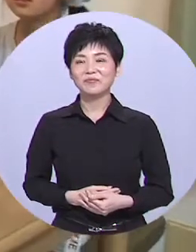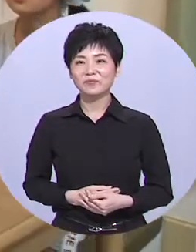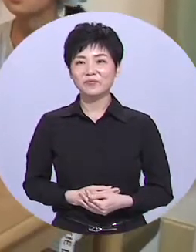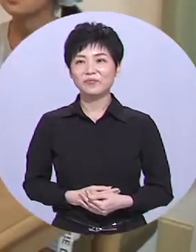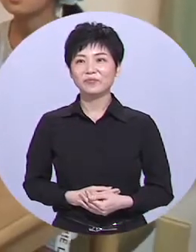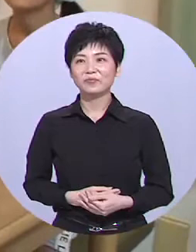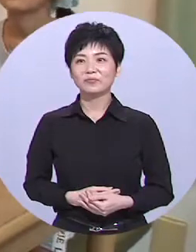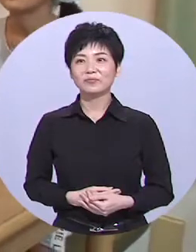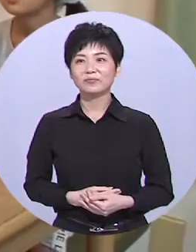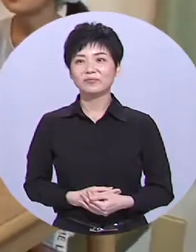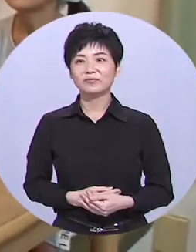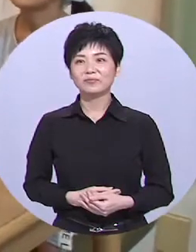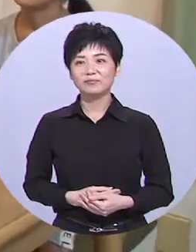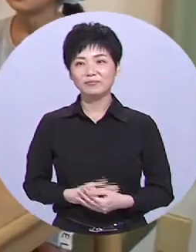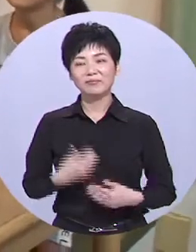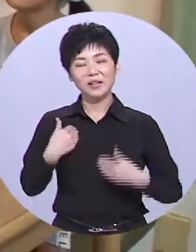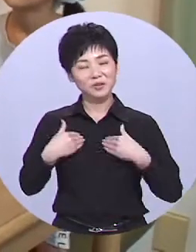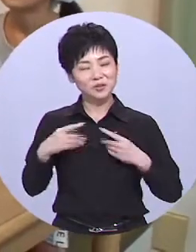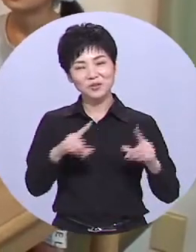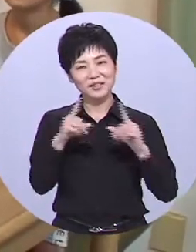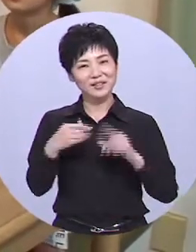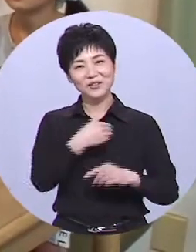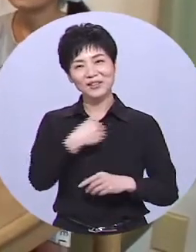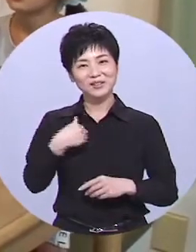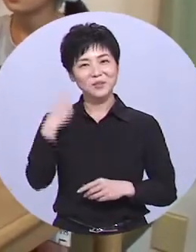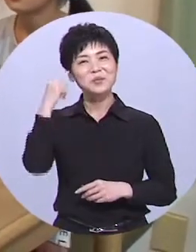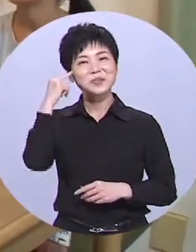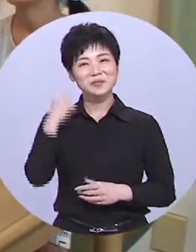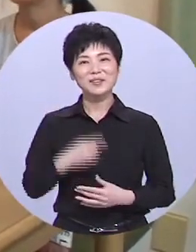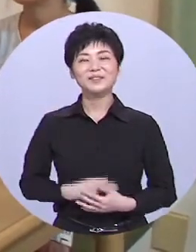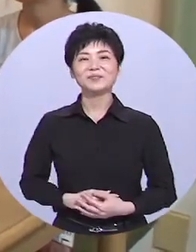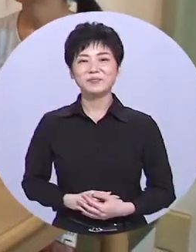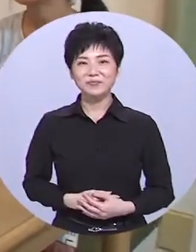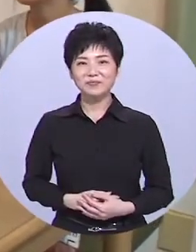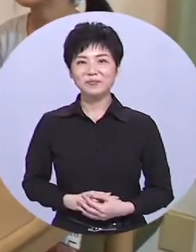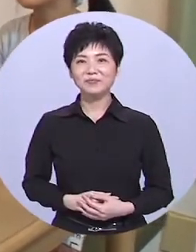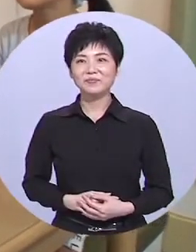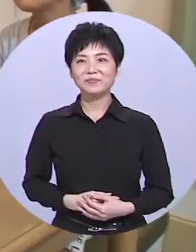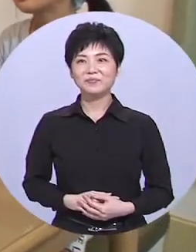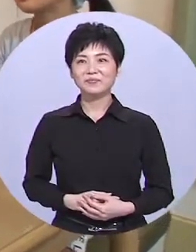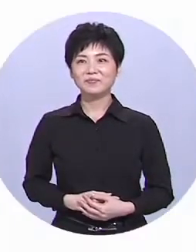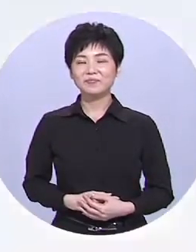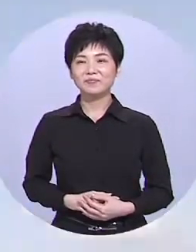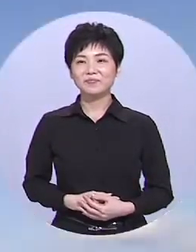生き生きと生活できるような暮らしが持てるのではないかと期待しております。